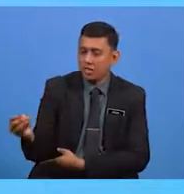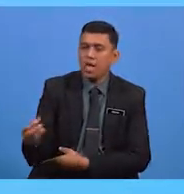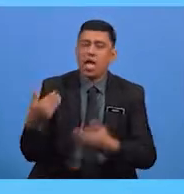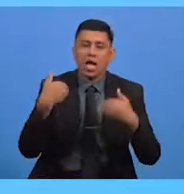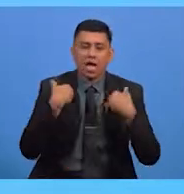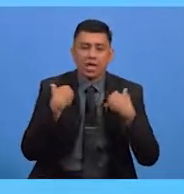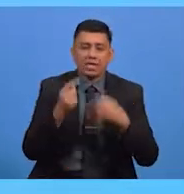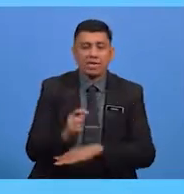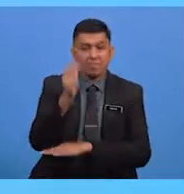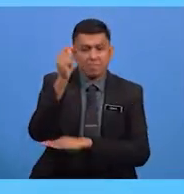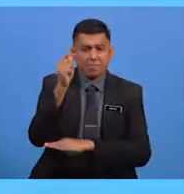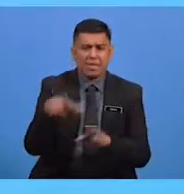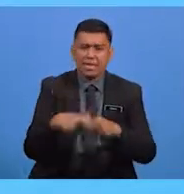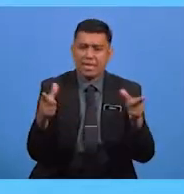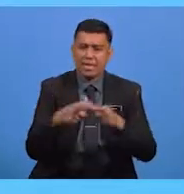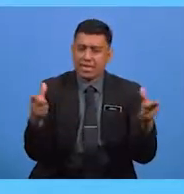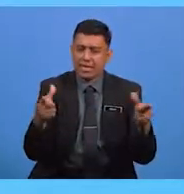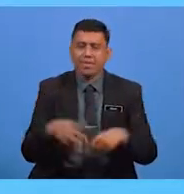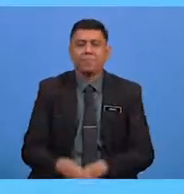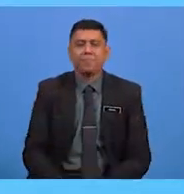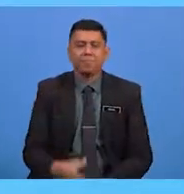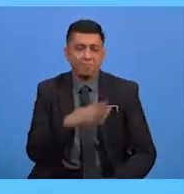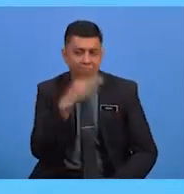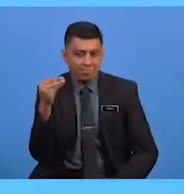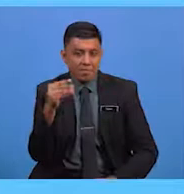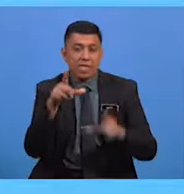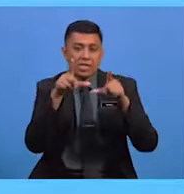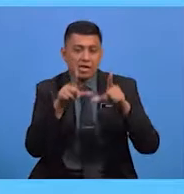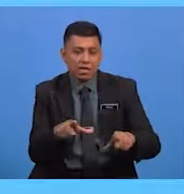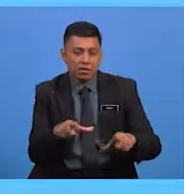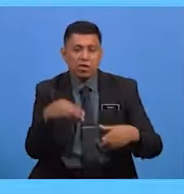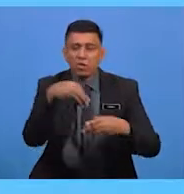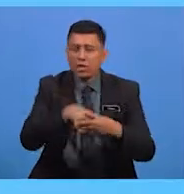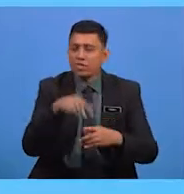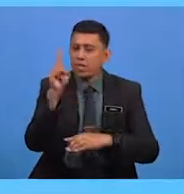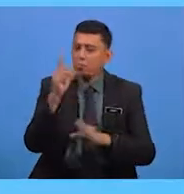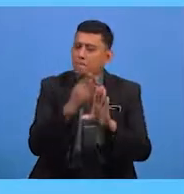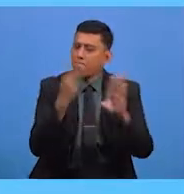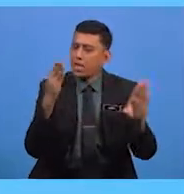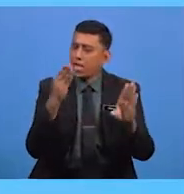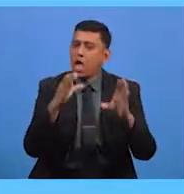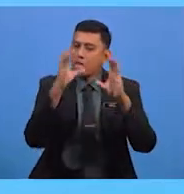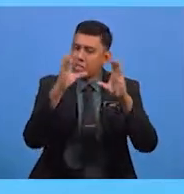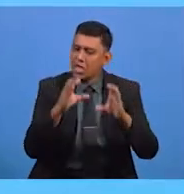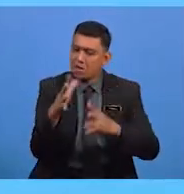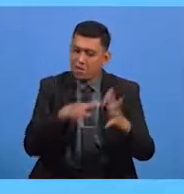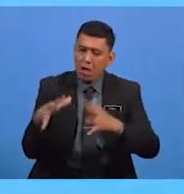mempunyai ketinggian yang berbeza dan diletakkan dalam satu baris secara